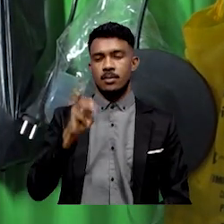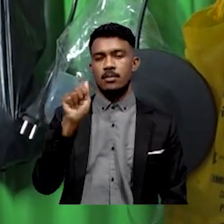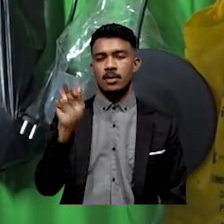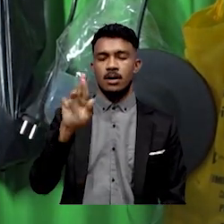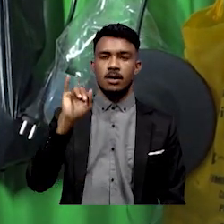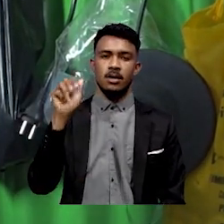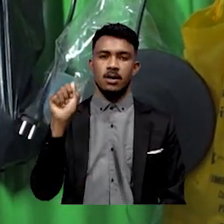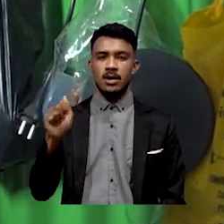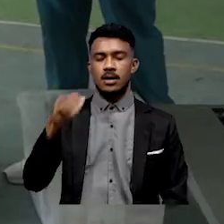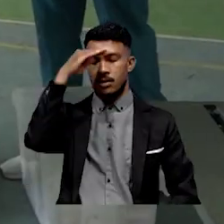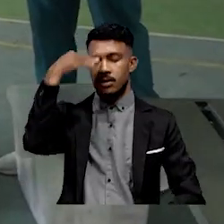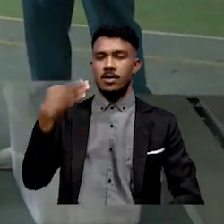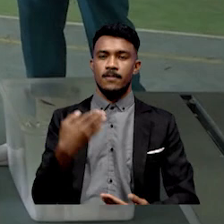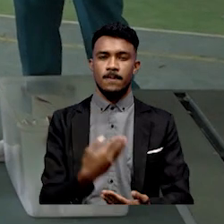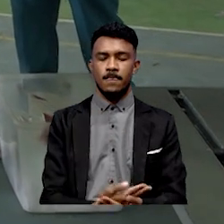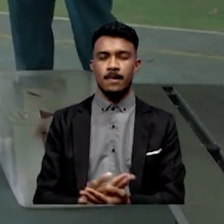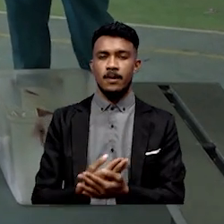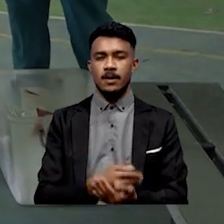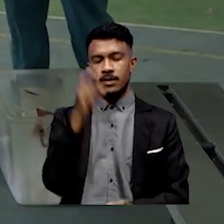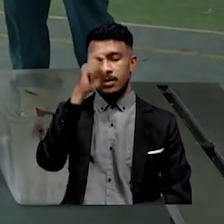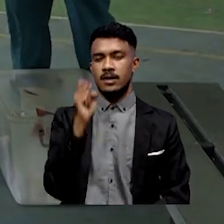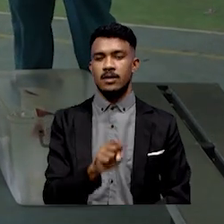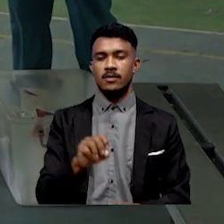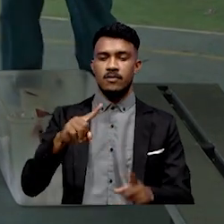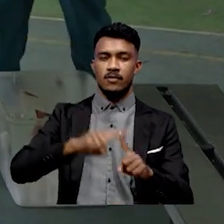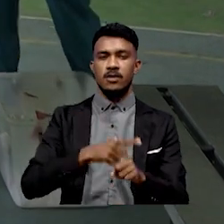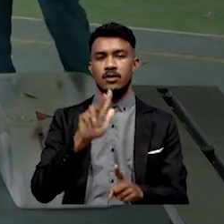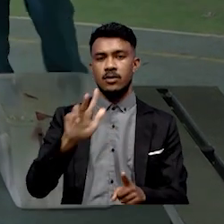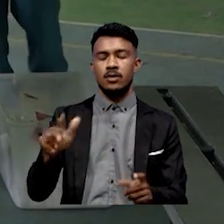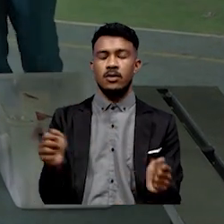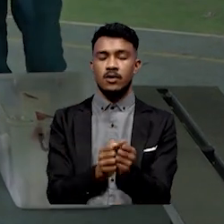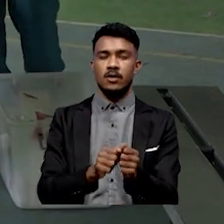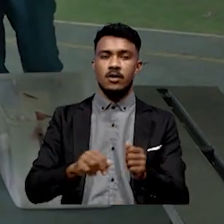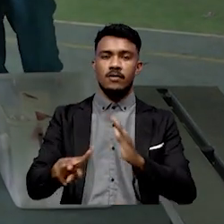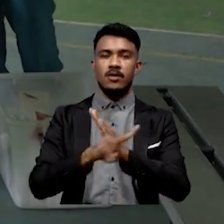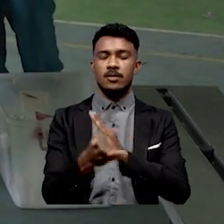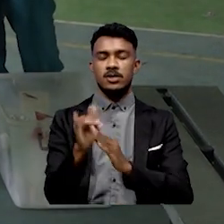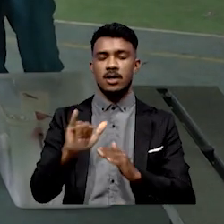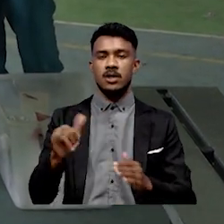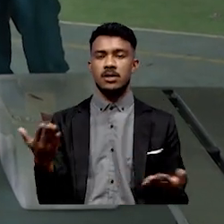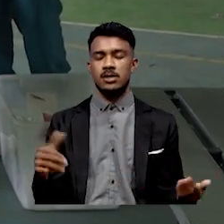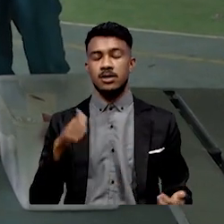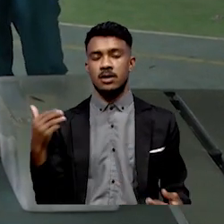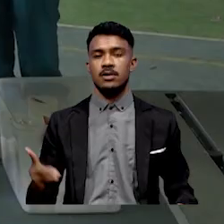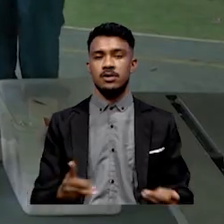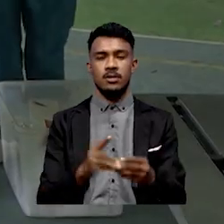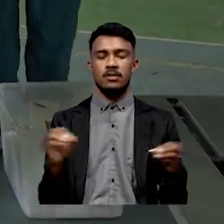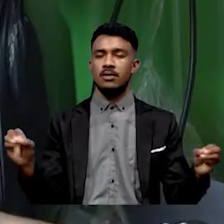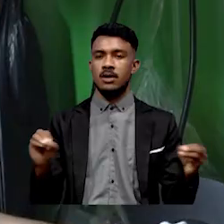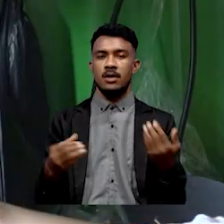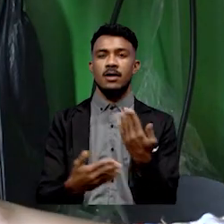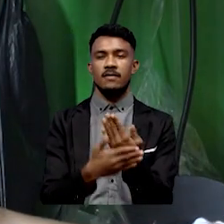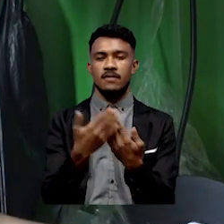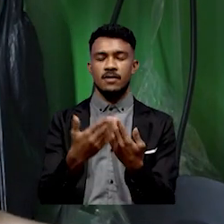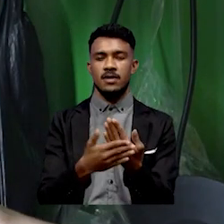fulantolu, situação nebenia ho familia no mos vítima sira seluk hasoru la os fácil. Momento ne que